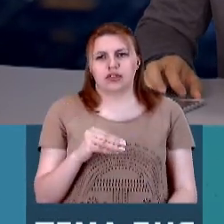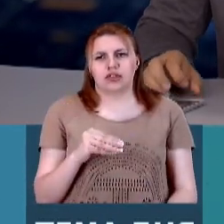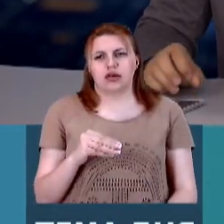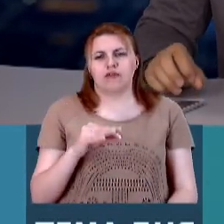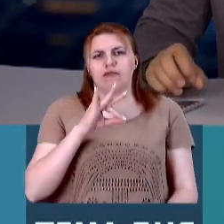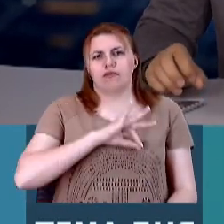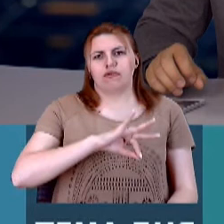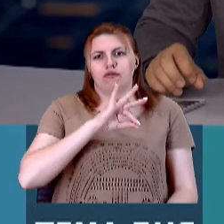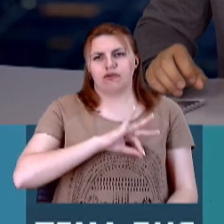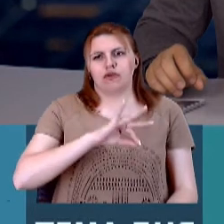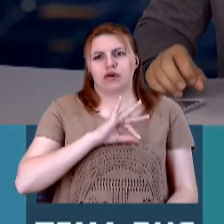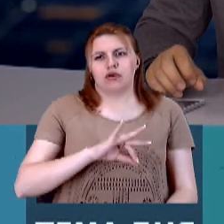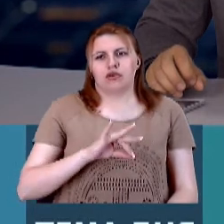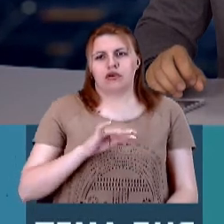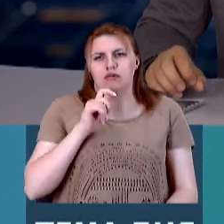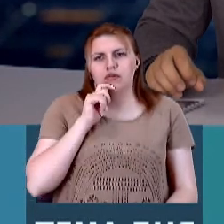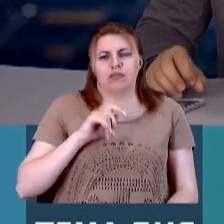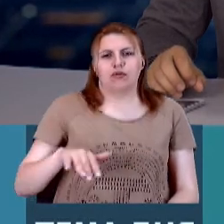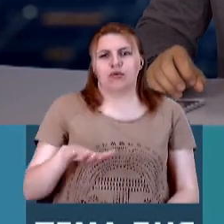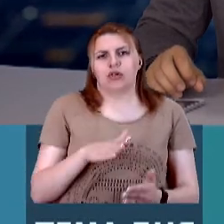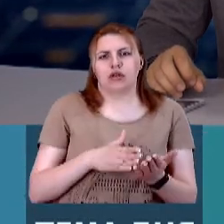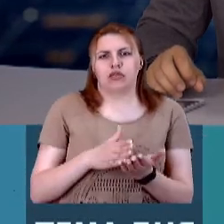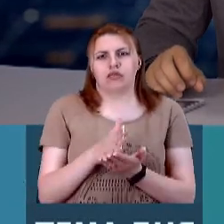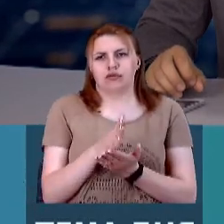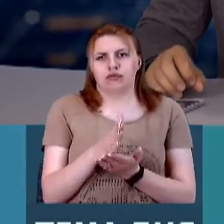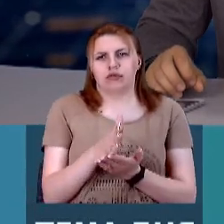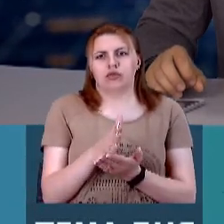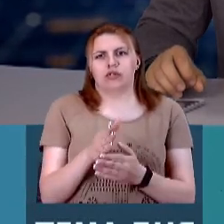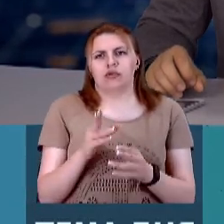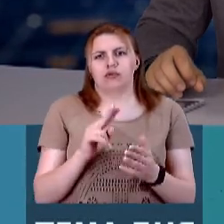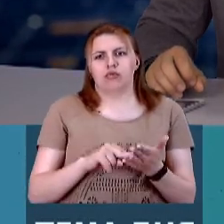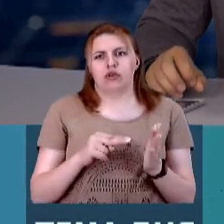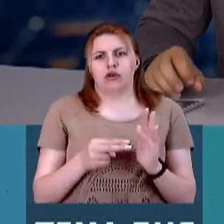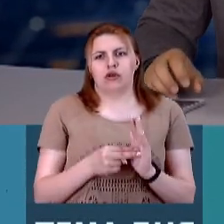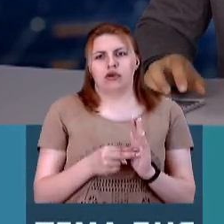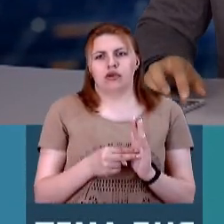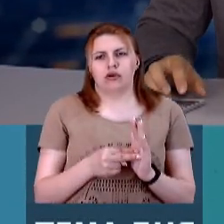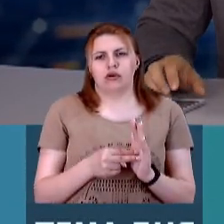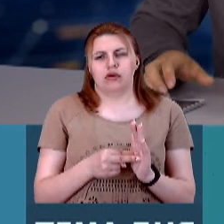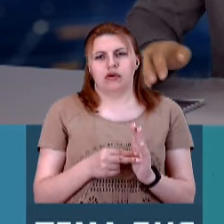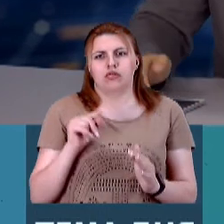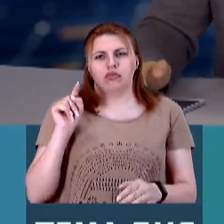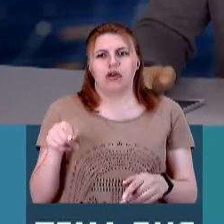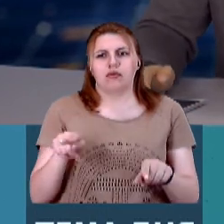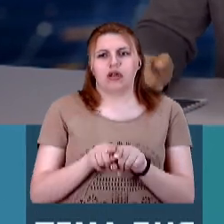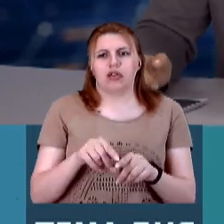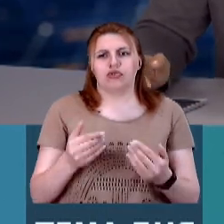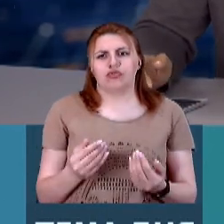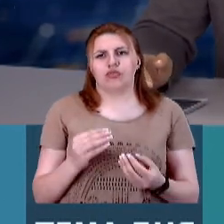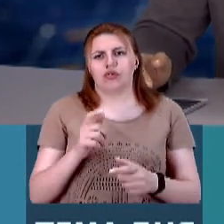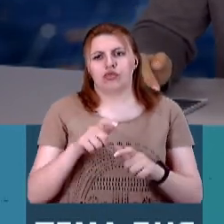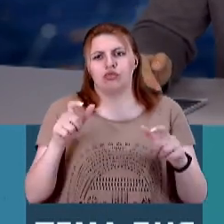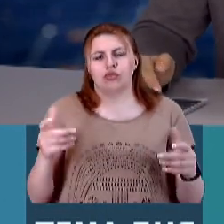нам, Україні, да, в політичному плані. От там як живуть люди, які проблеми з